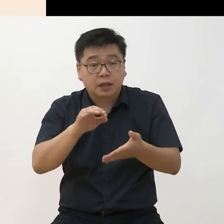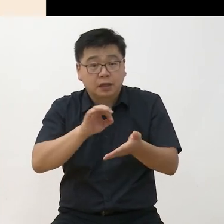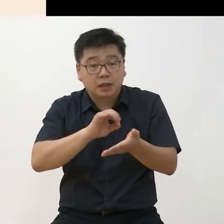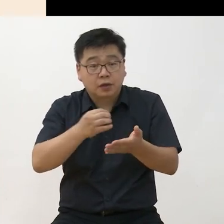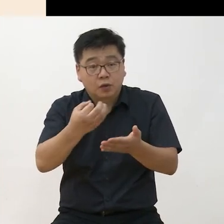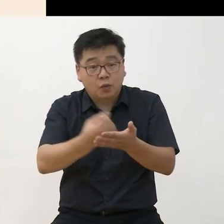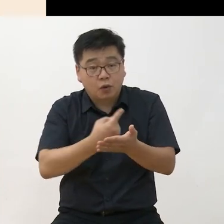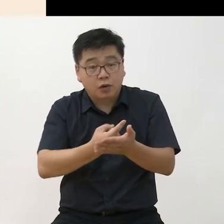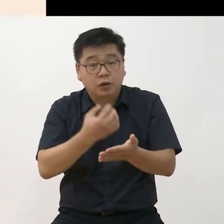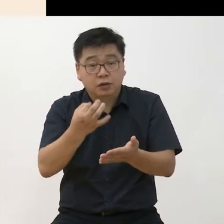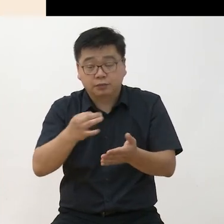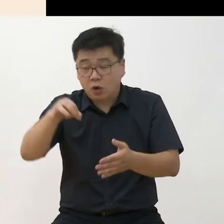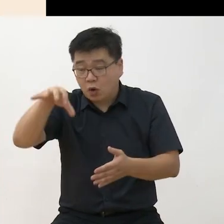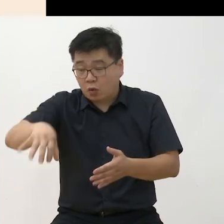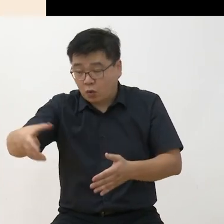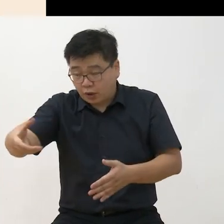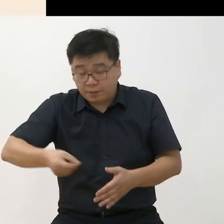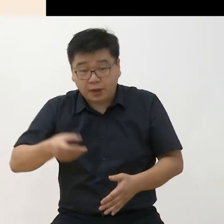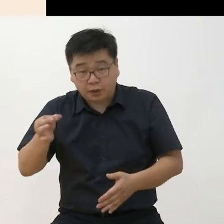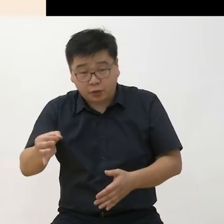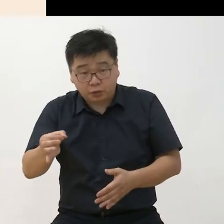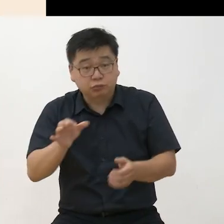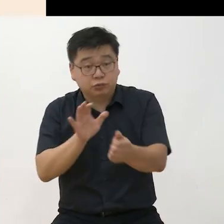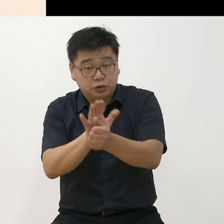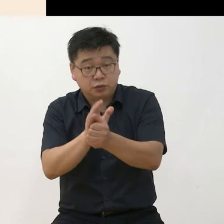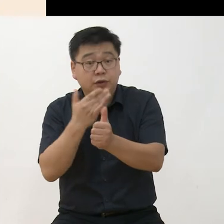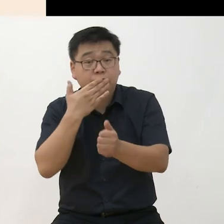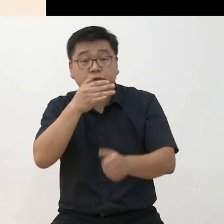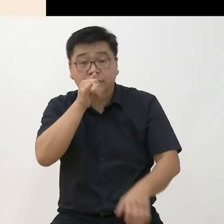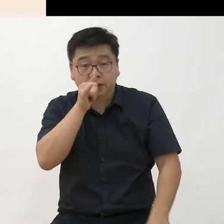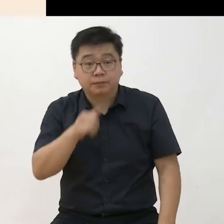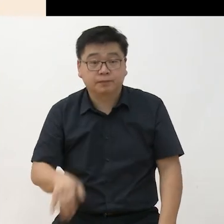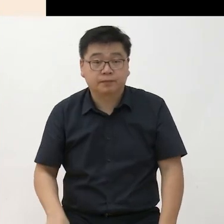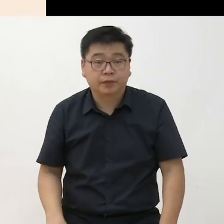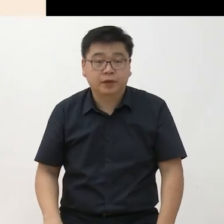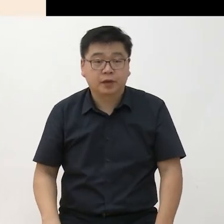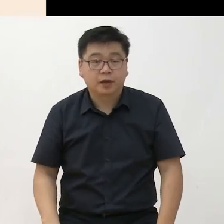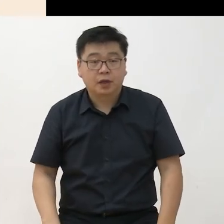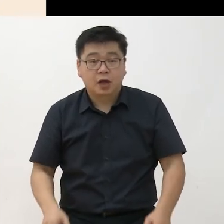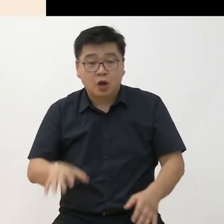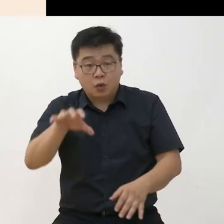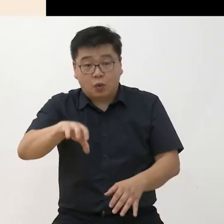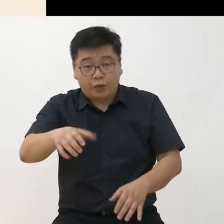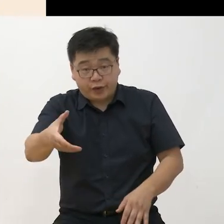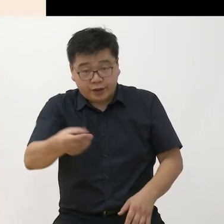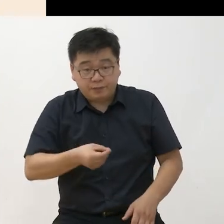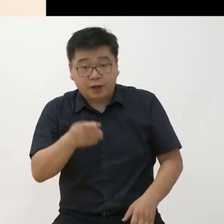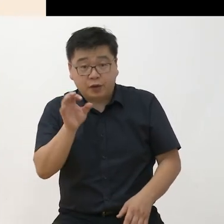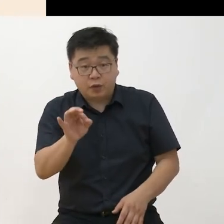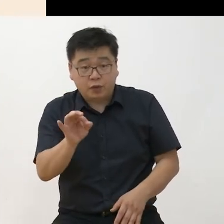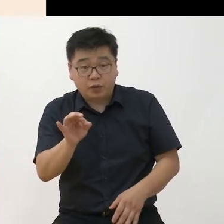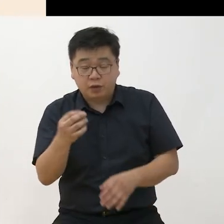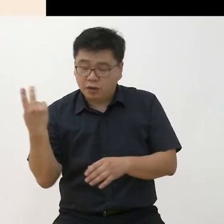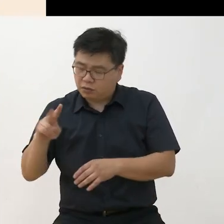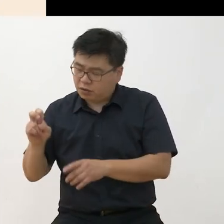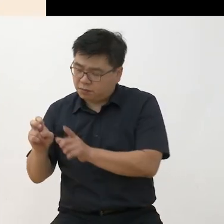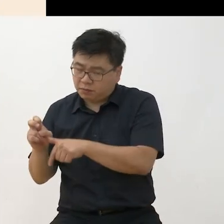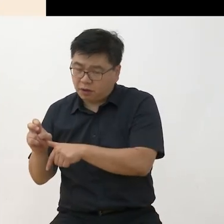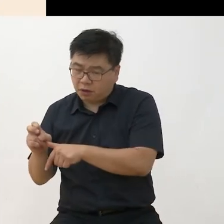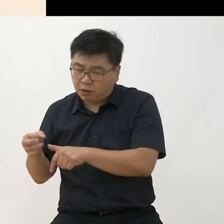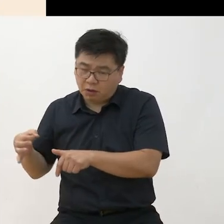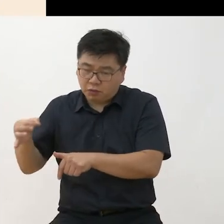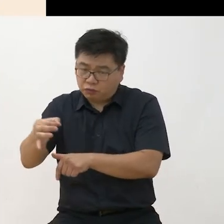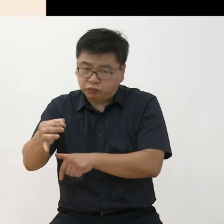공간 임차료 뭐 이런 부분들을 모두 다 지원을 하고 있습니다. 공간 임차료의 경우 역시 2020년까지는 저희가